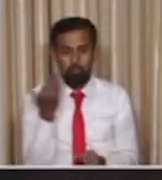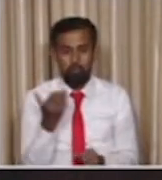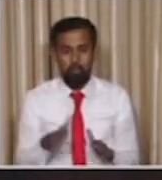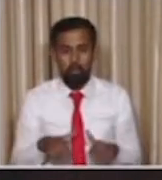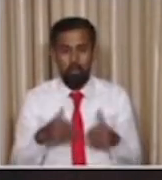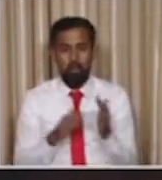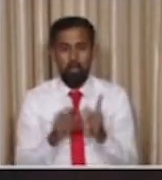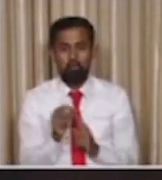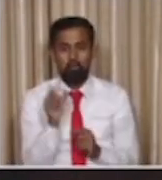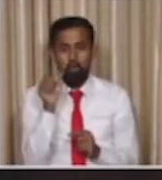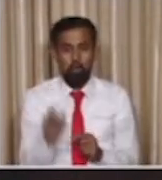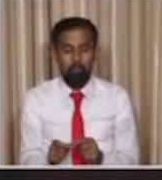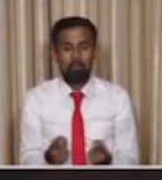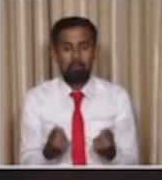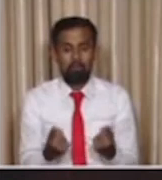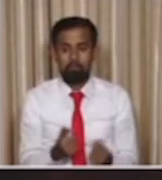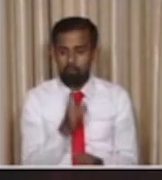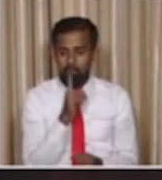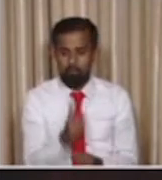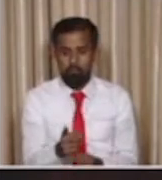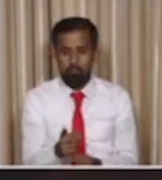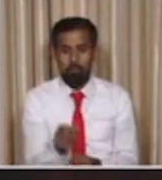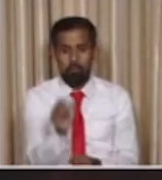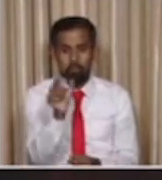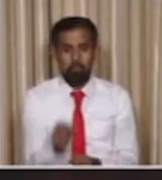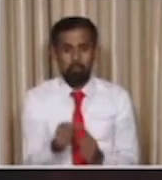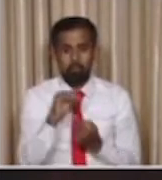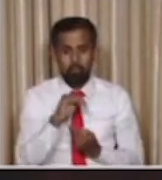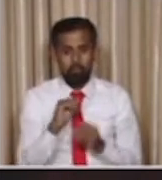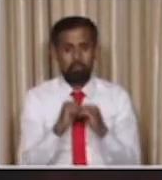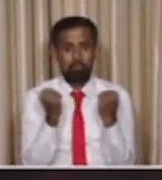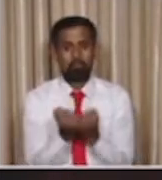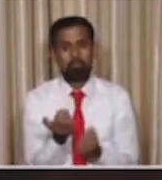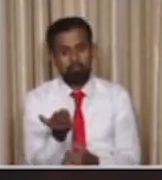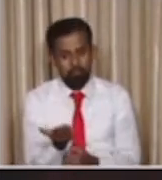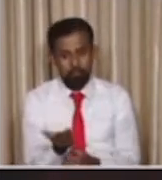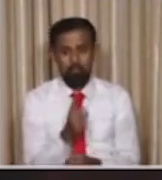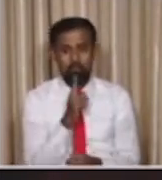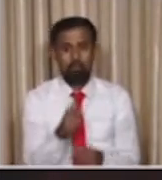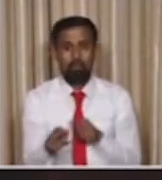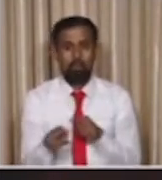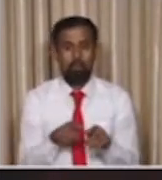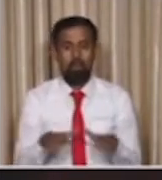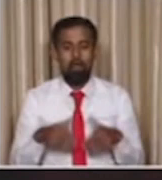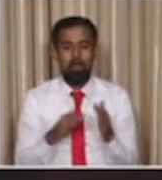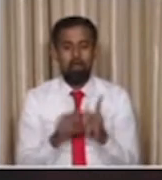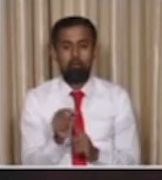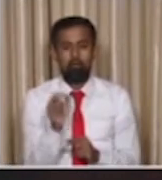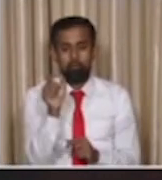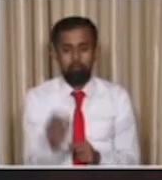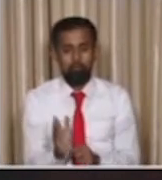සෞඛ්‍ය අමාත්‍යාංශය විසින් කරනු ලබන ඉල්ලීමක් මත හෝ යම් පුජ්‍යලිකෝ සංවිධානයක් විසින් කරනු ලබන ඉල්ලීමකට අනුව සෞඛ්‍ය අමාත්‍යාංශය